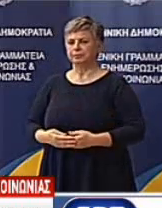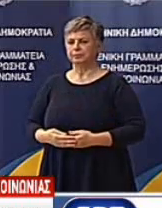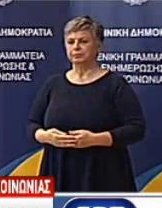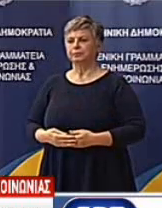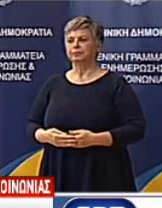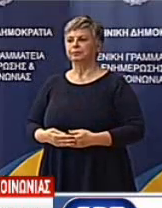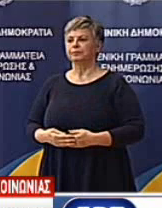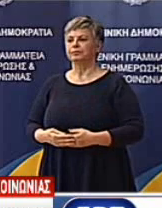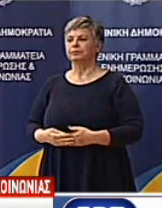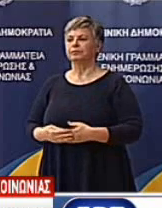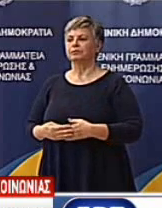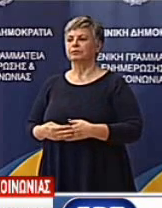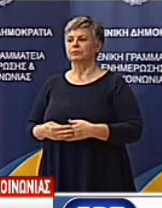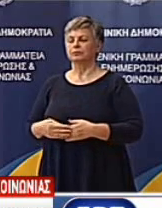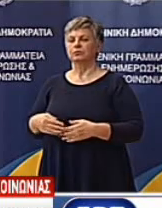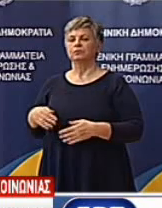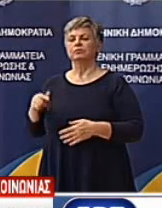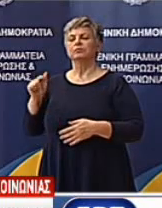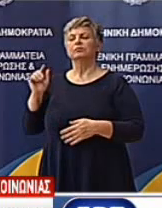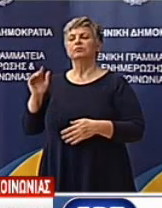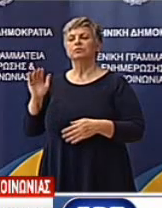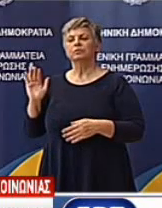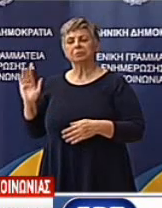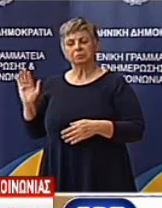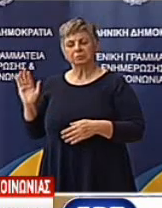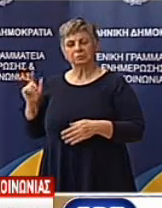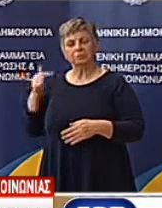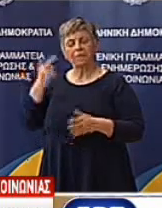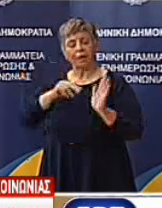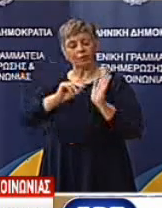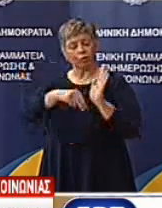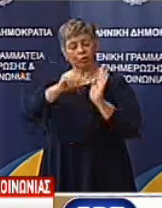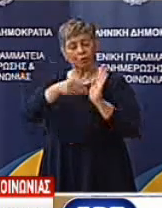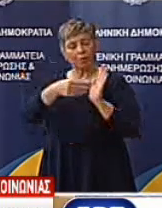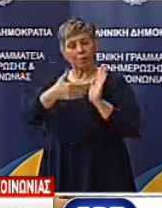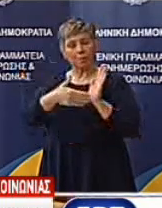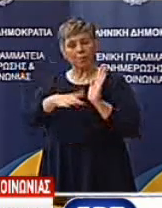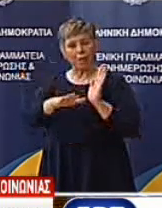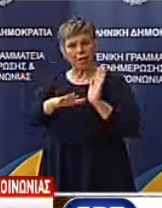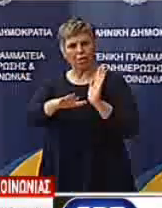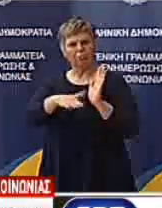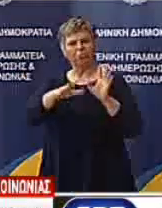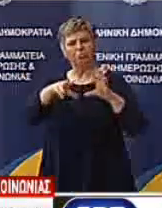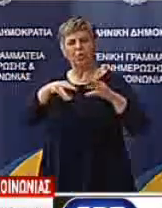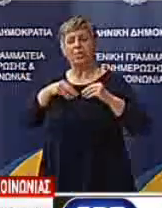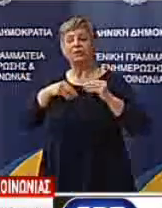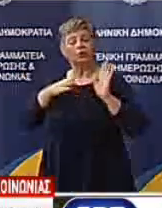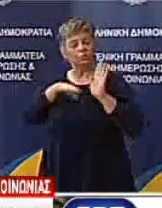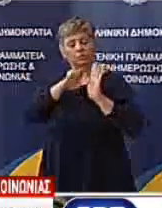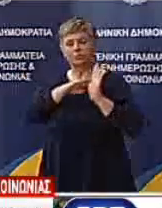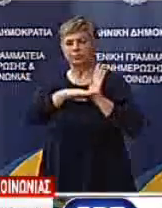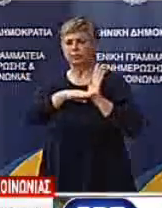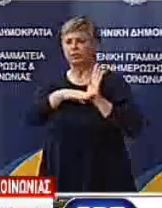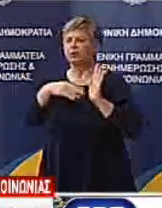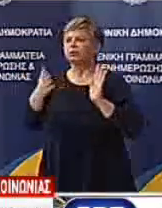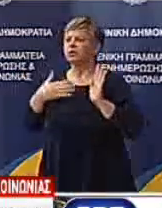Αφού λέτε ότι έχετε αποδεχθεί τους όρους αυτής της συμφωνίας, η ερώτηση είναι γιατί καθυστερείτε